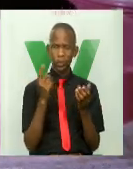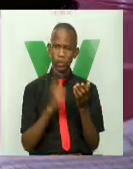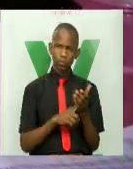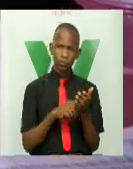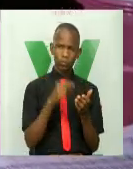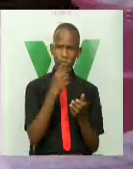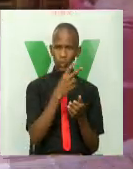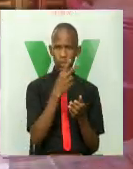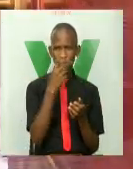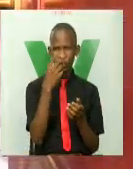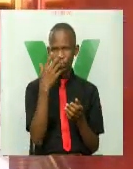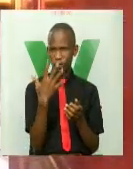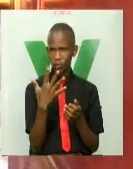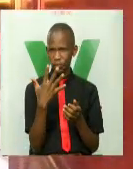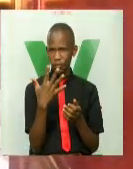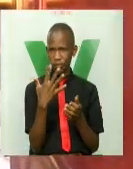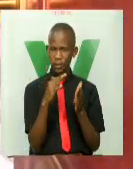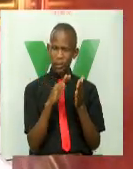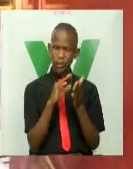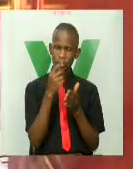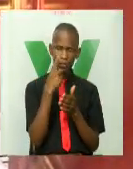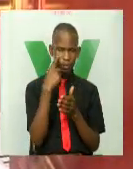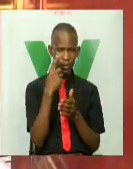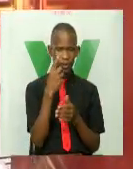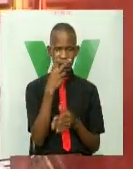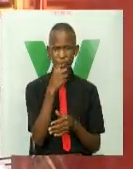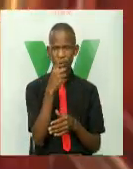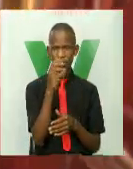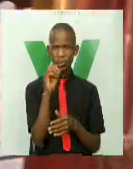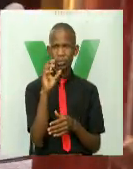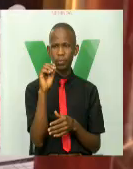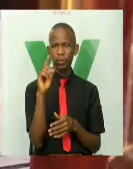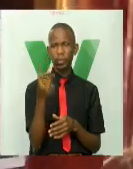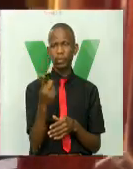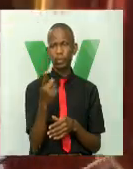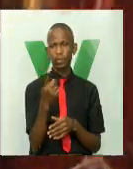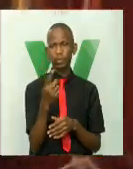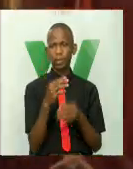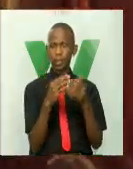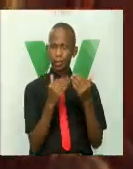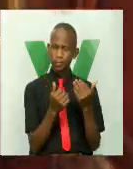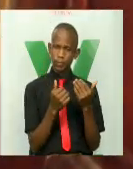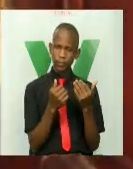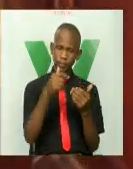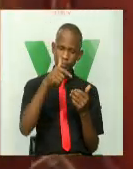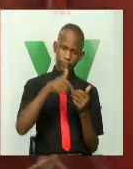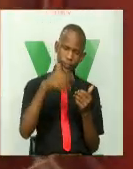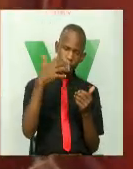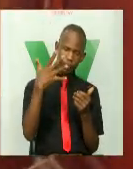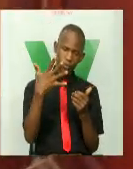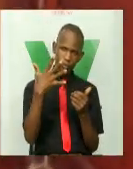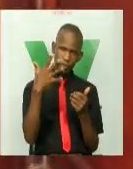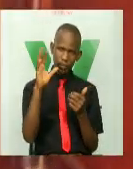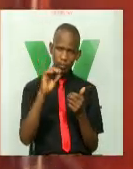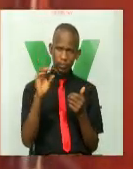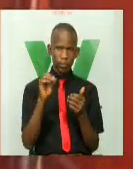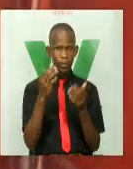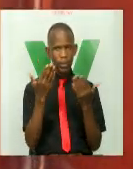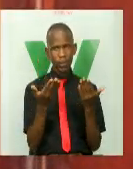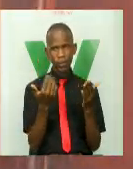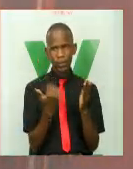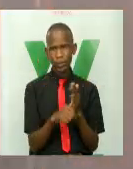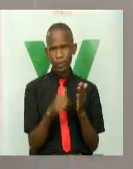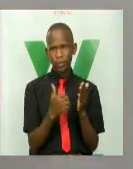mwanya w'abantu igana. So abantu 75 ibabire nibaza kurundo obuhereza icyo nacyo n'ekizibe